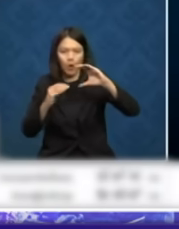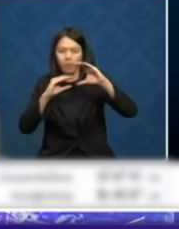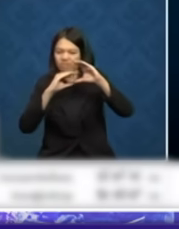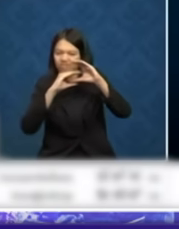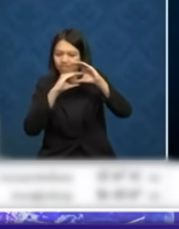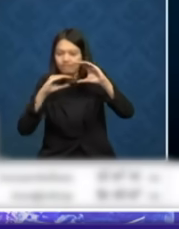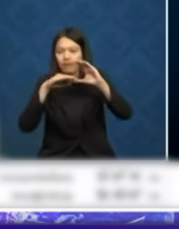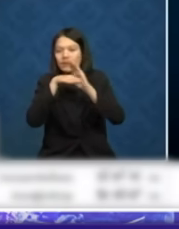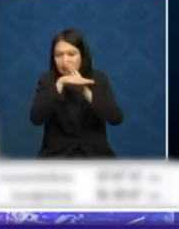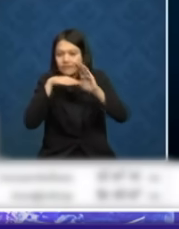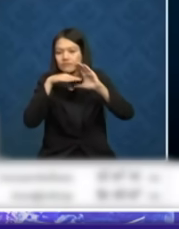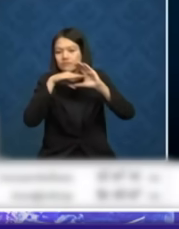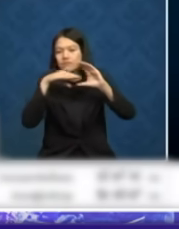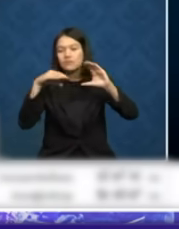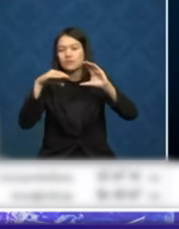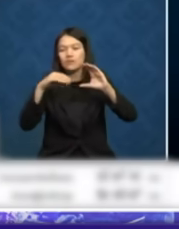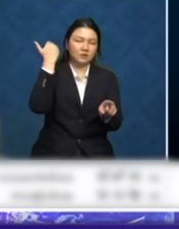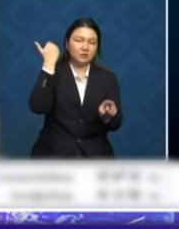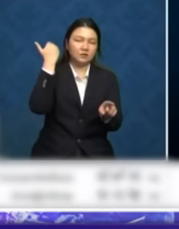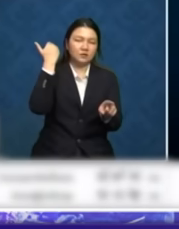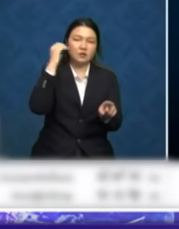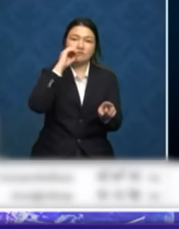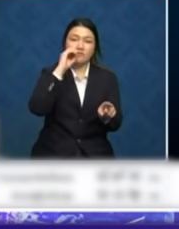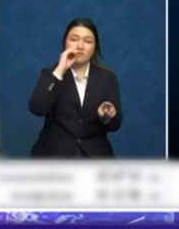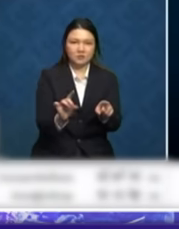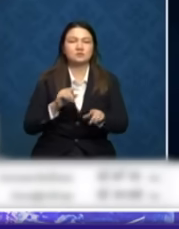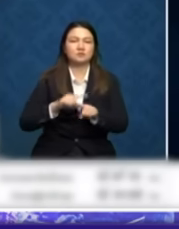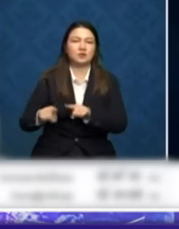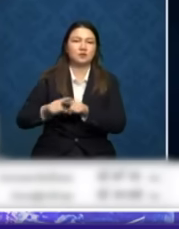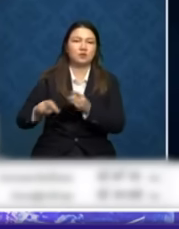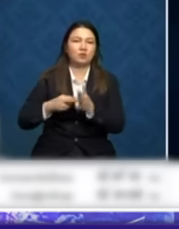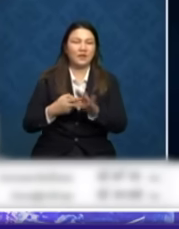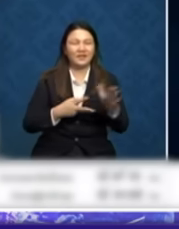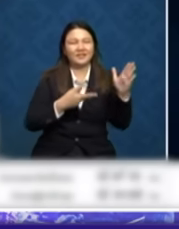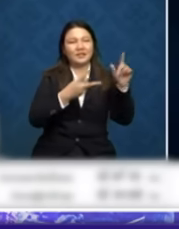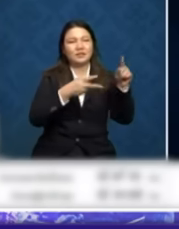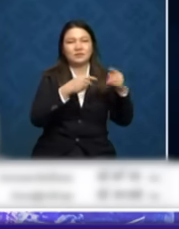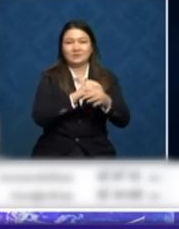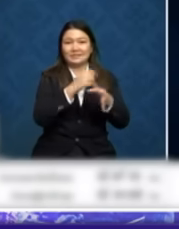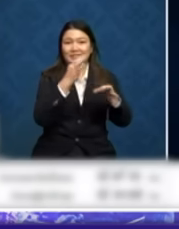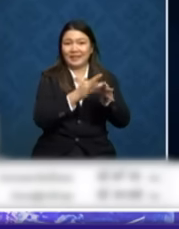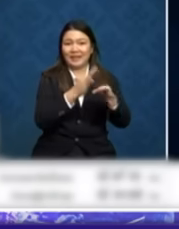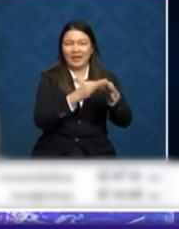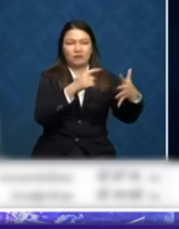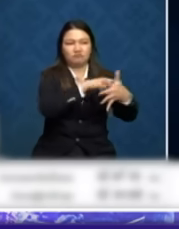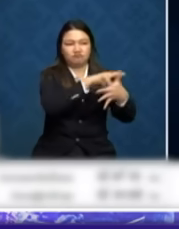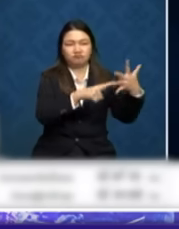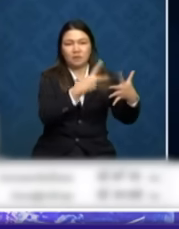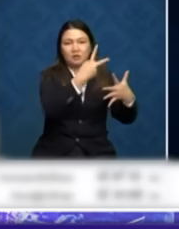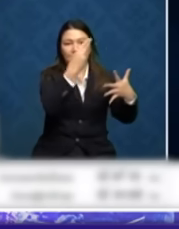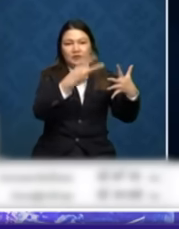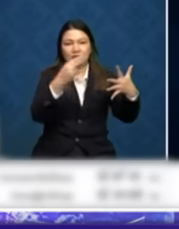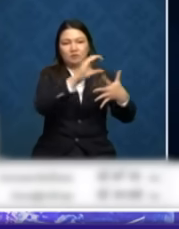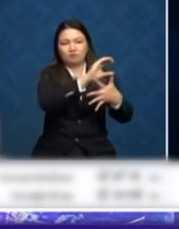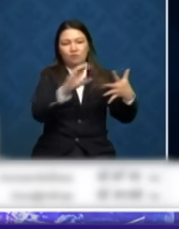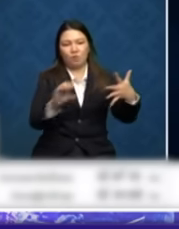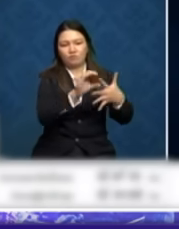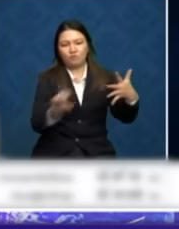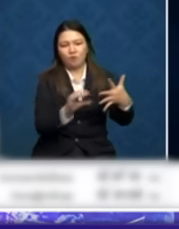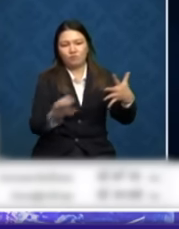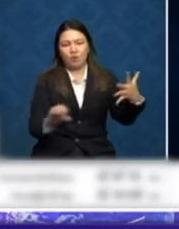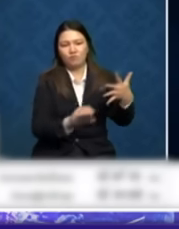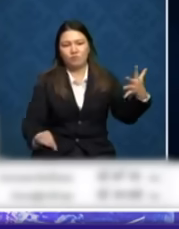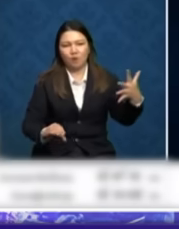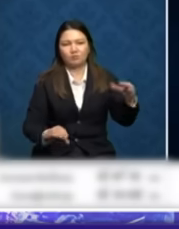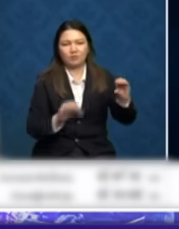งเงินจากธนาคารของรัฐทั้ง5แห่งเอามาได้ประมาณสัก 35,000 ล้านบาทมันก็ยังไม่คร